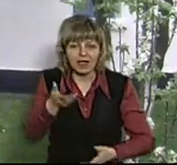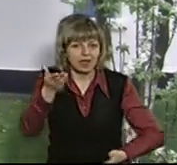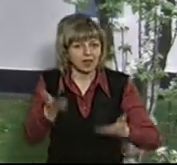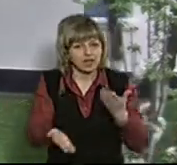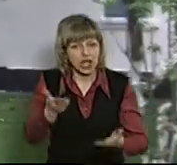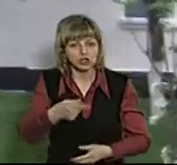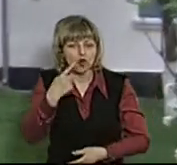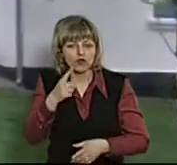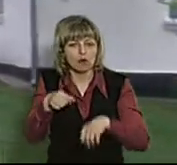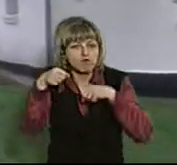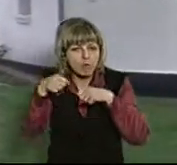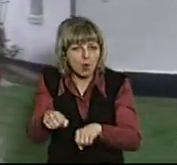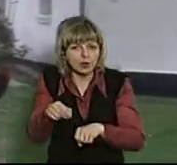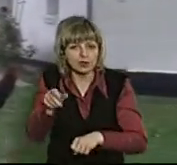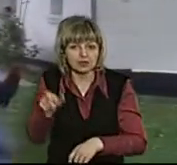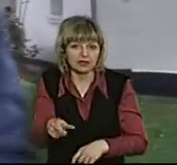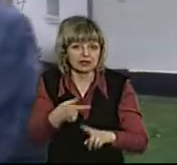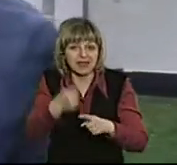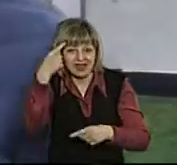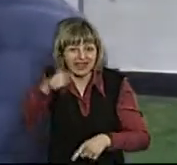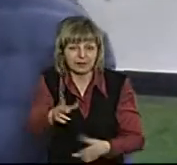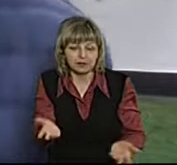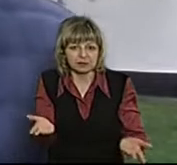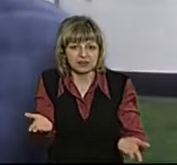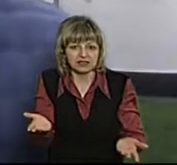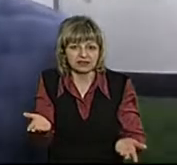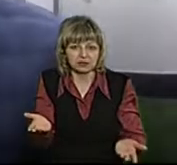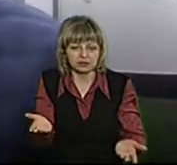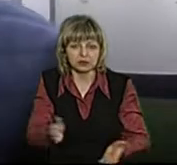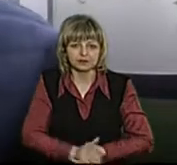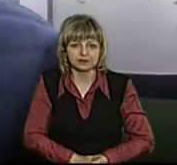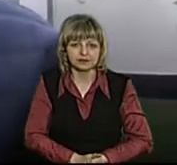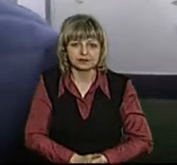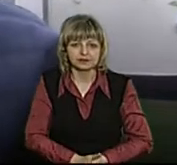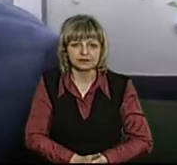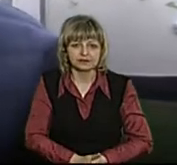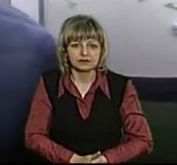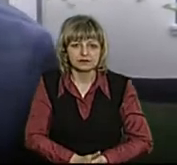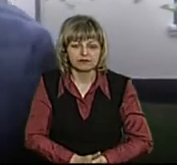Якщо говорять, що побили його, то ж це ж не з пальця виду, мама не висадила.